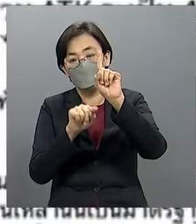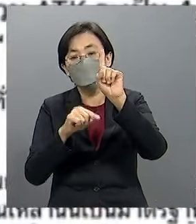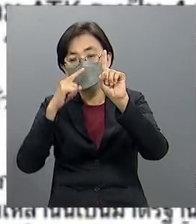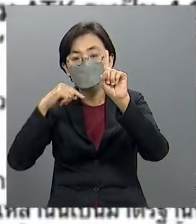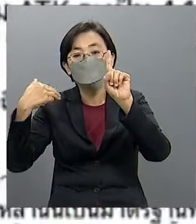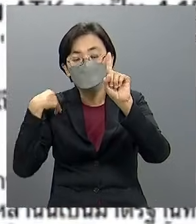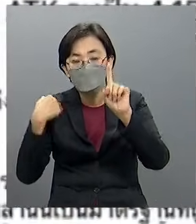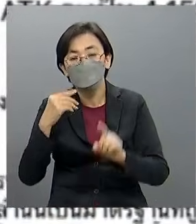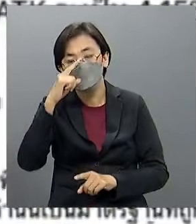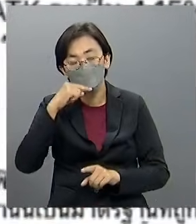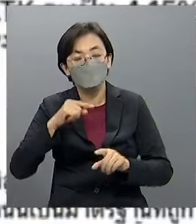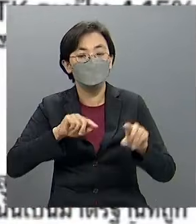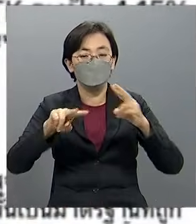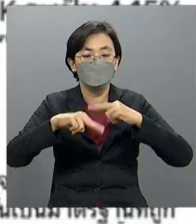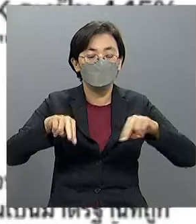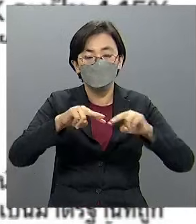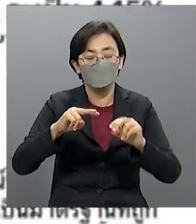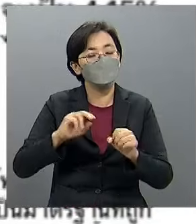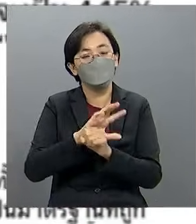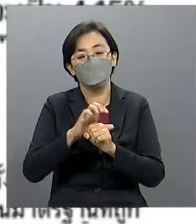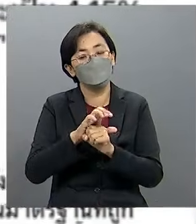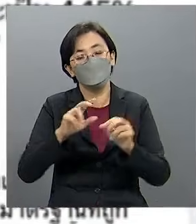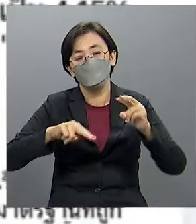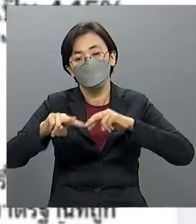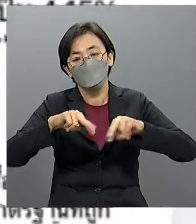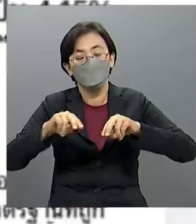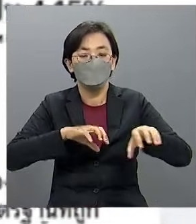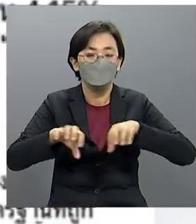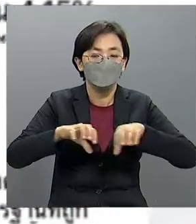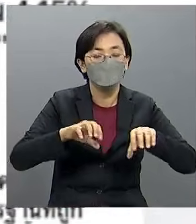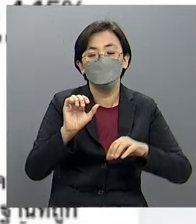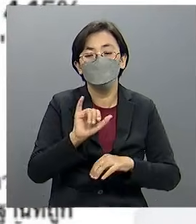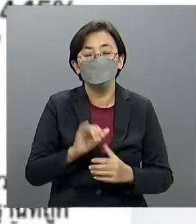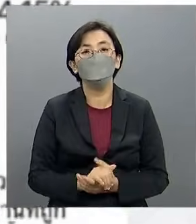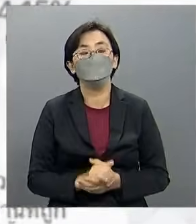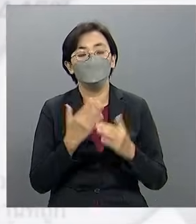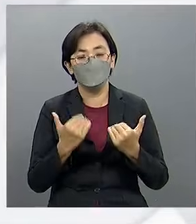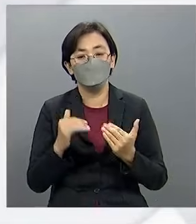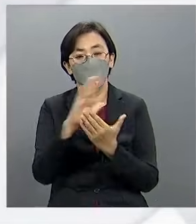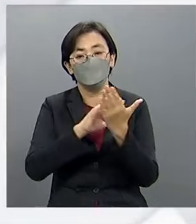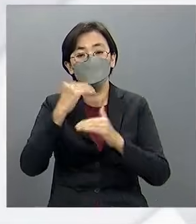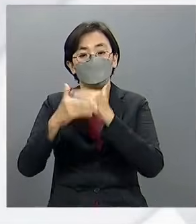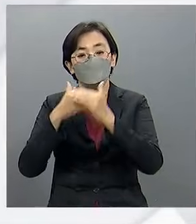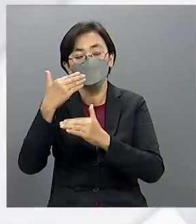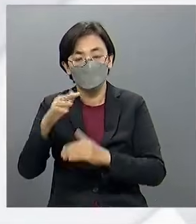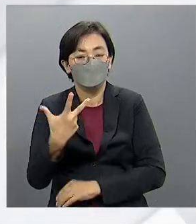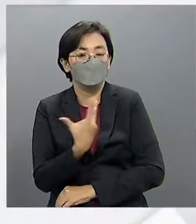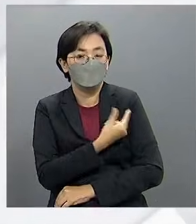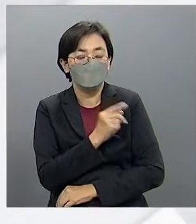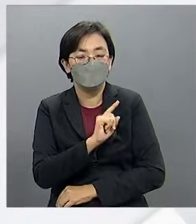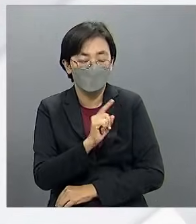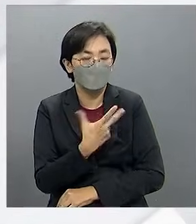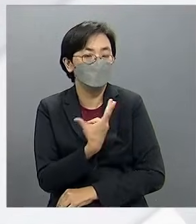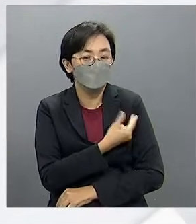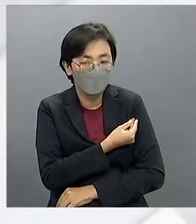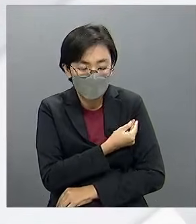ารถควบคุมโรคให้ลดลงได้ค่ะส่วนเรื่องของวัคซีนสำหรับประเทศพัฒนาแล้วไม่ได้มีการสร้างสูตรไข้อื่นจำนวนมากมาย